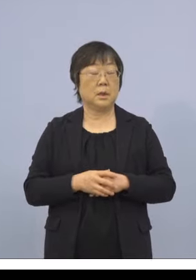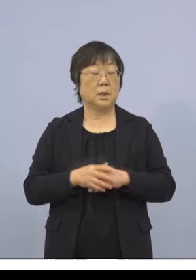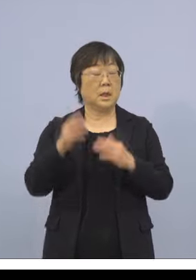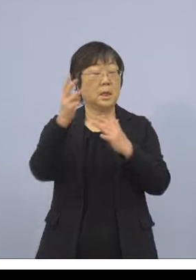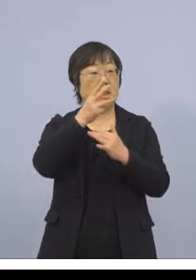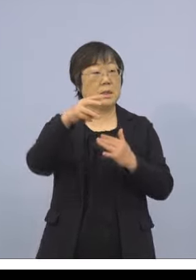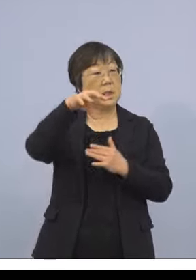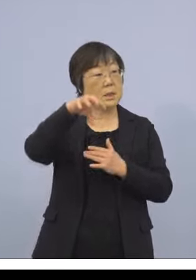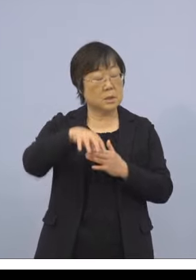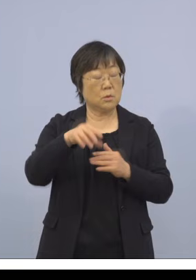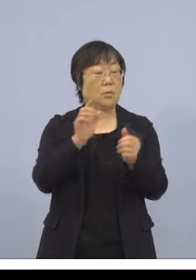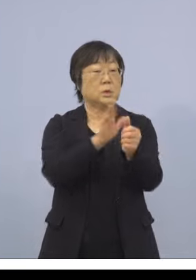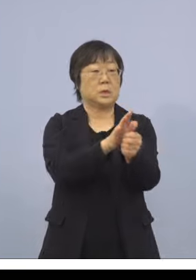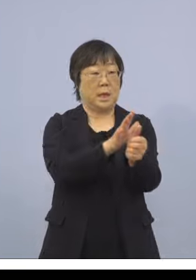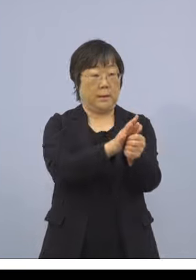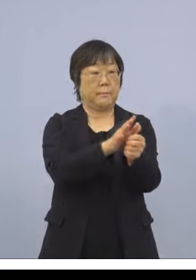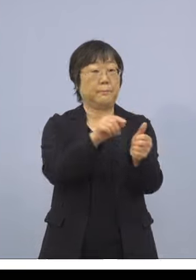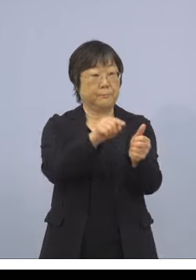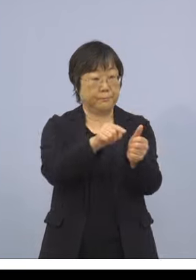がですね、